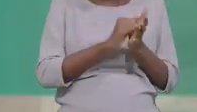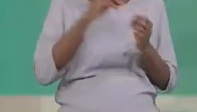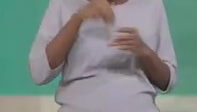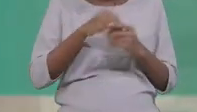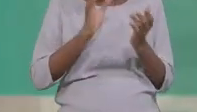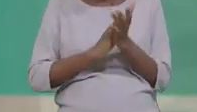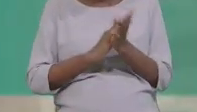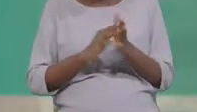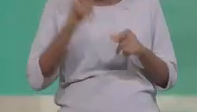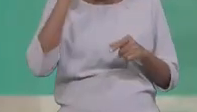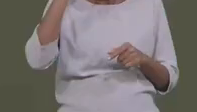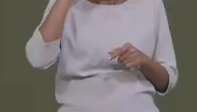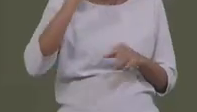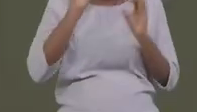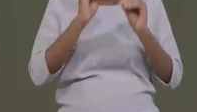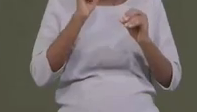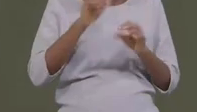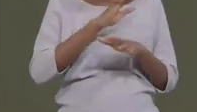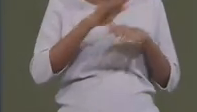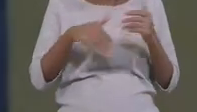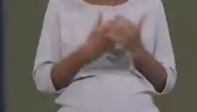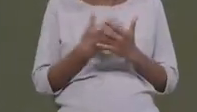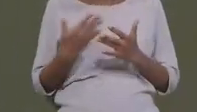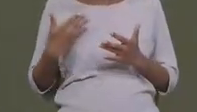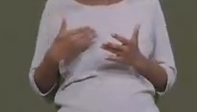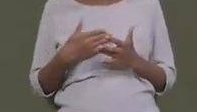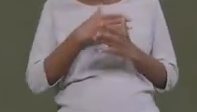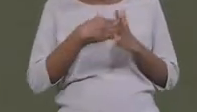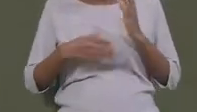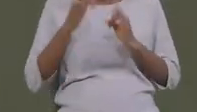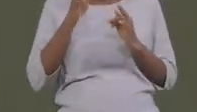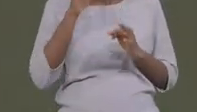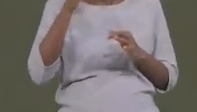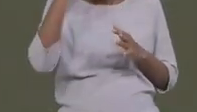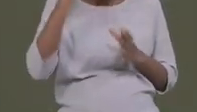Je n'ai pas réussi ça au collège. Il vous enseignera toutes choses.